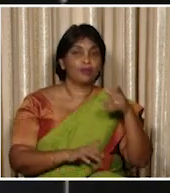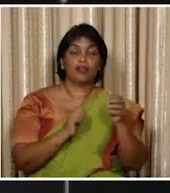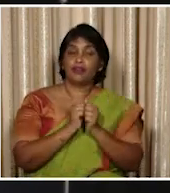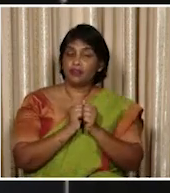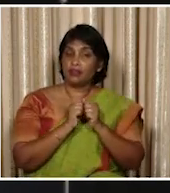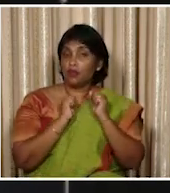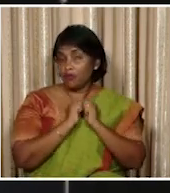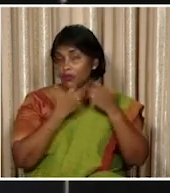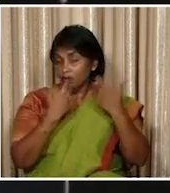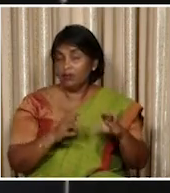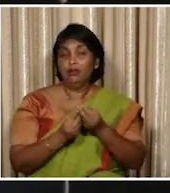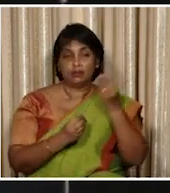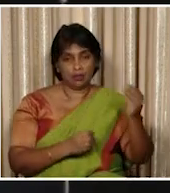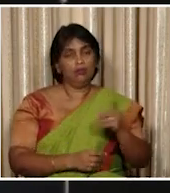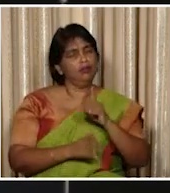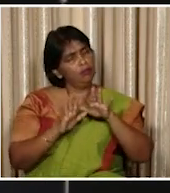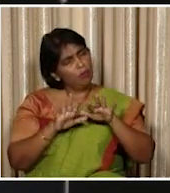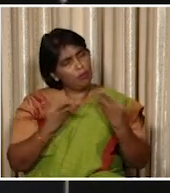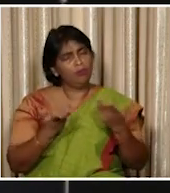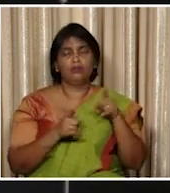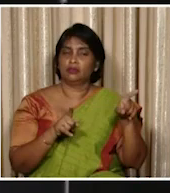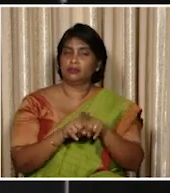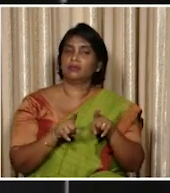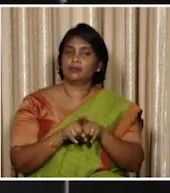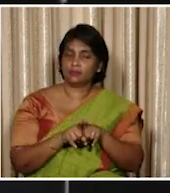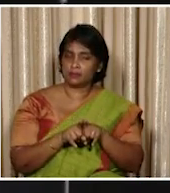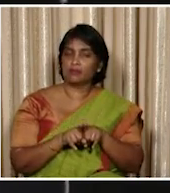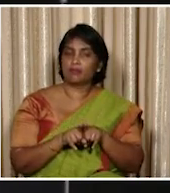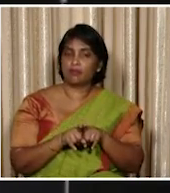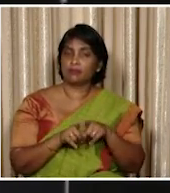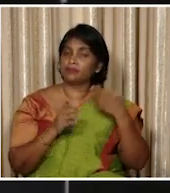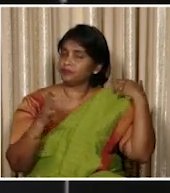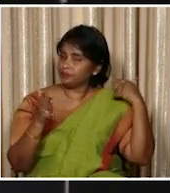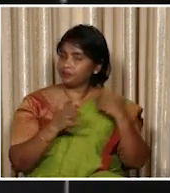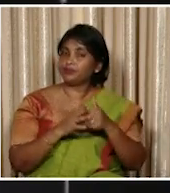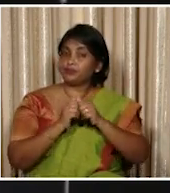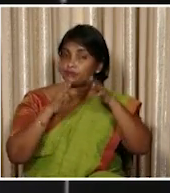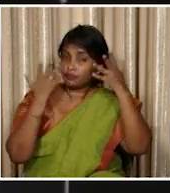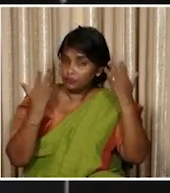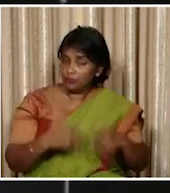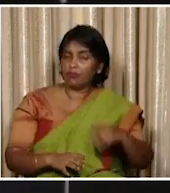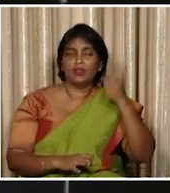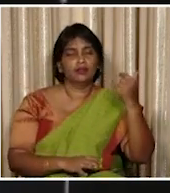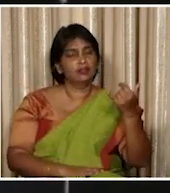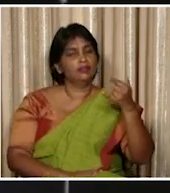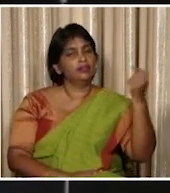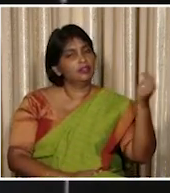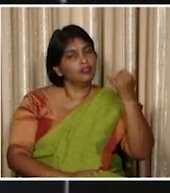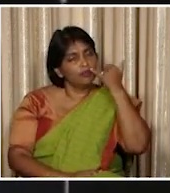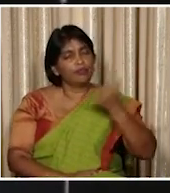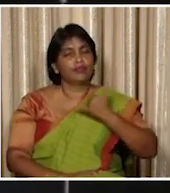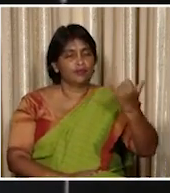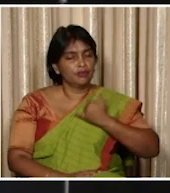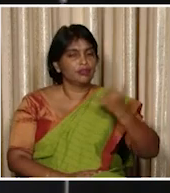වැඩේ කොහොම හරි කරලා දෙන්න ඕනේ කියලා කොහොම හරි එදා පටන් ඒ වැඩේ ඉවර වෙනකන් නිතර වෙලේ අපිට කතා